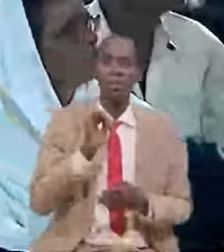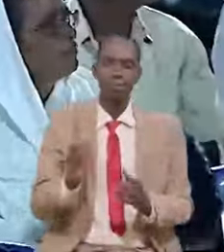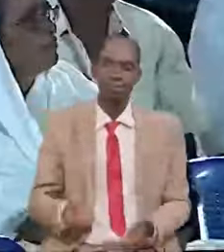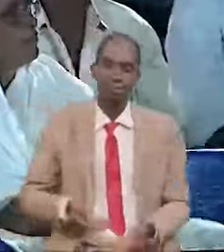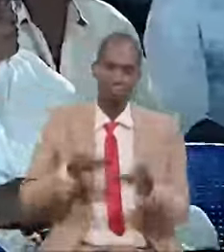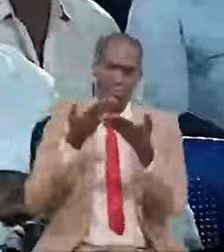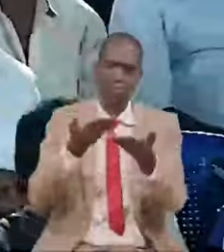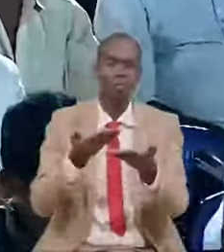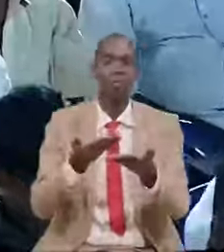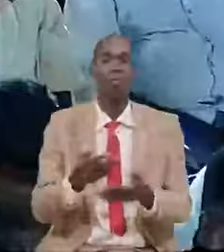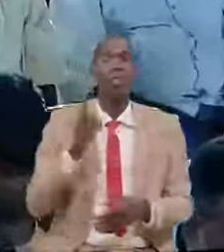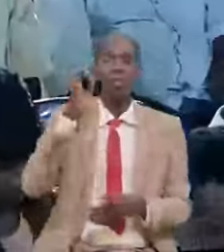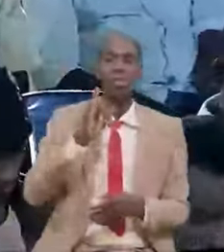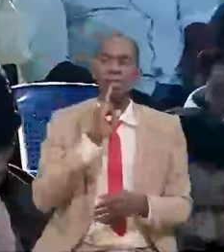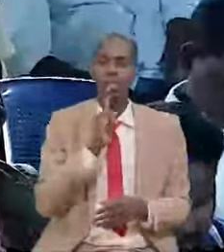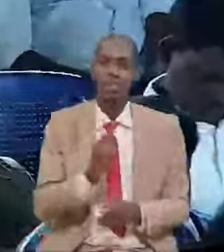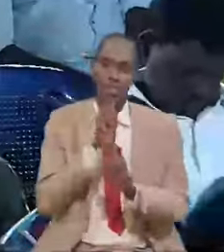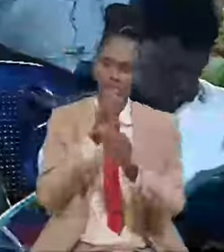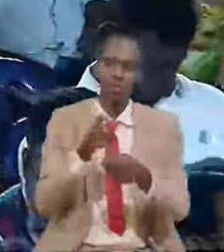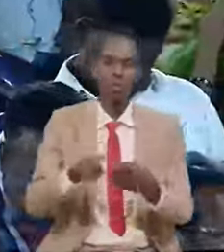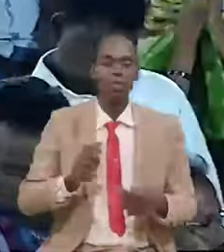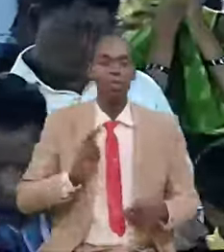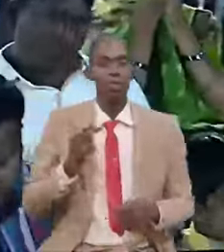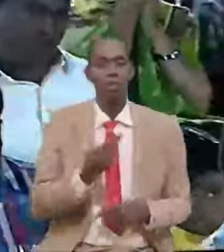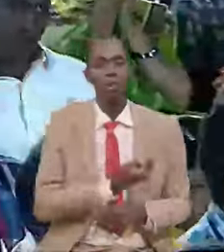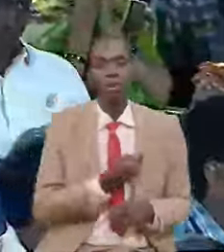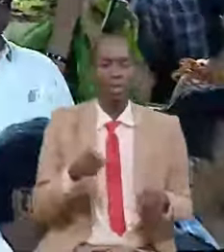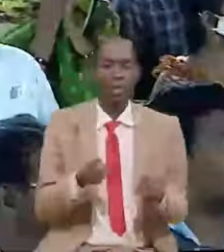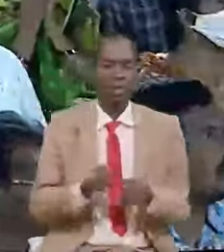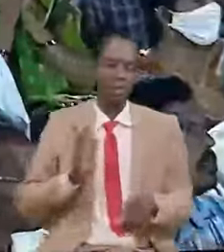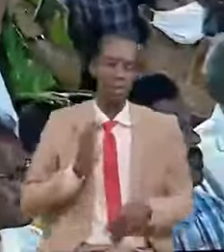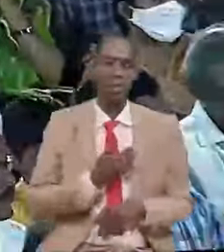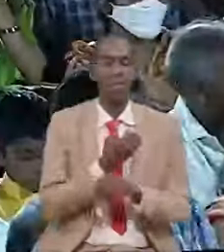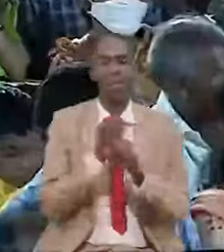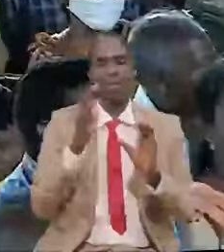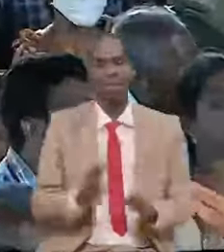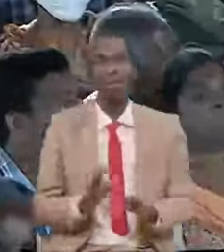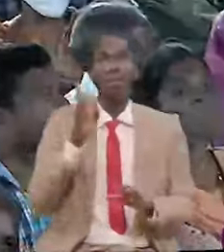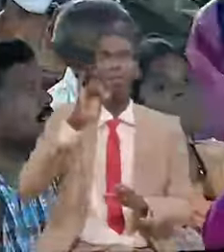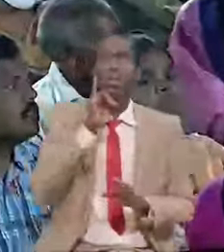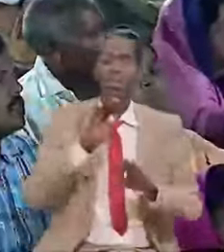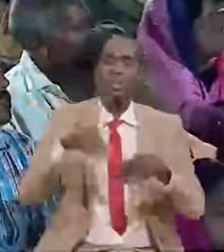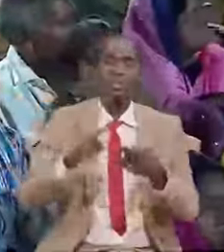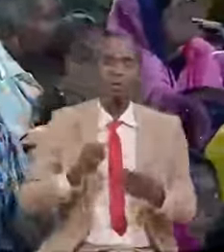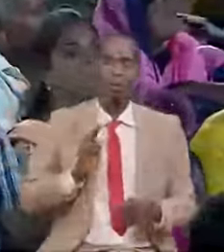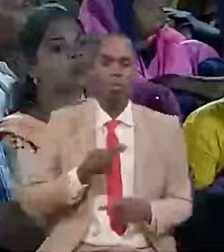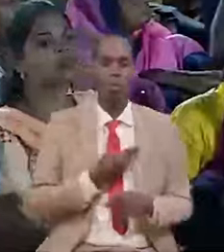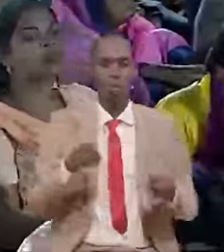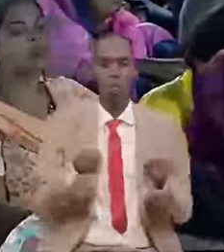Il nous est donné comme sauveur. Il nous est donné comme